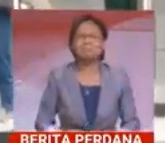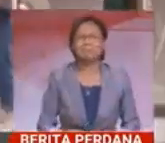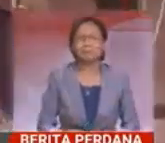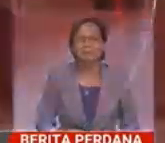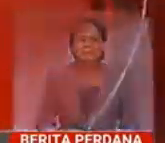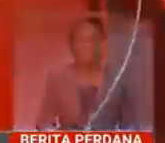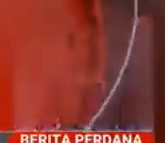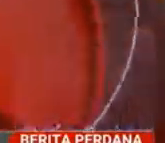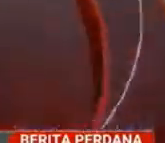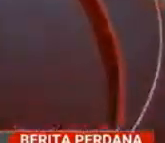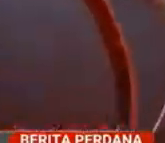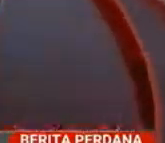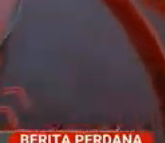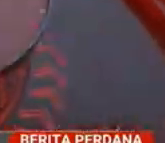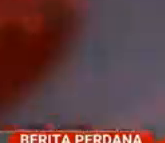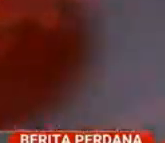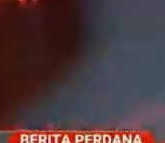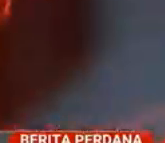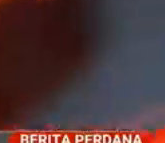yo